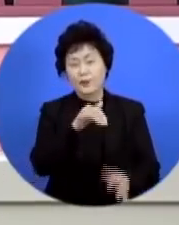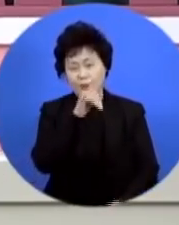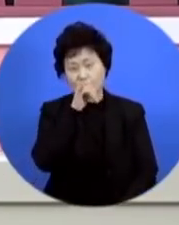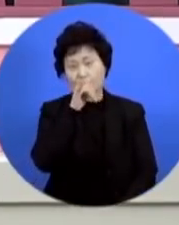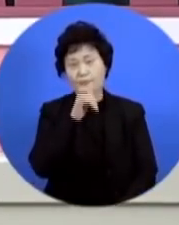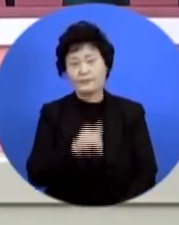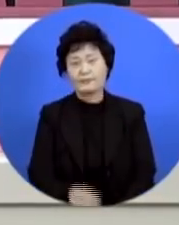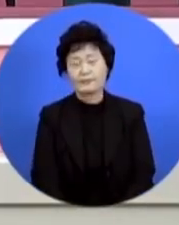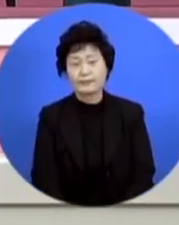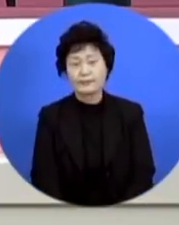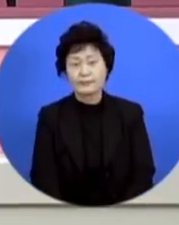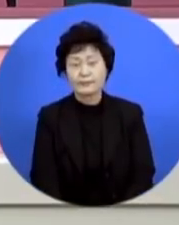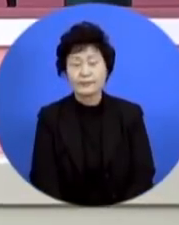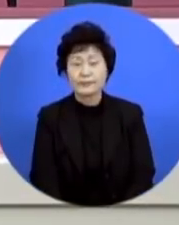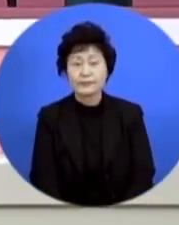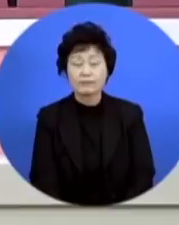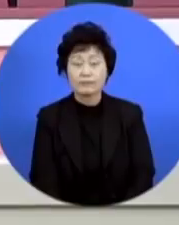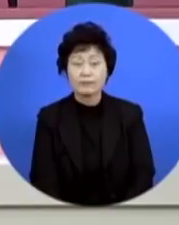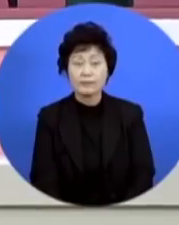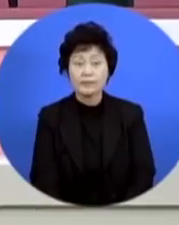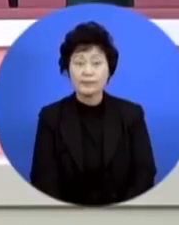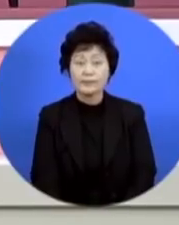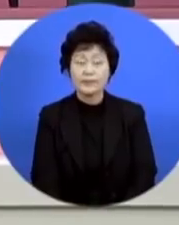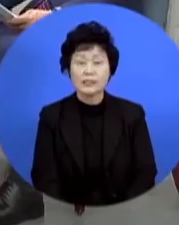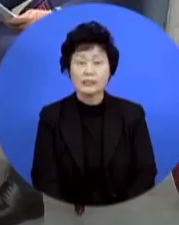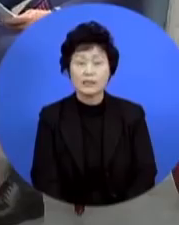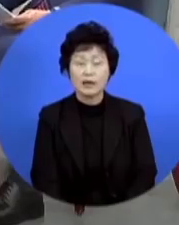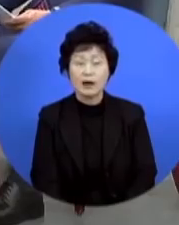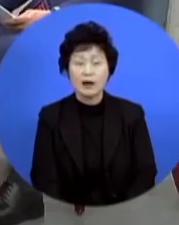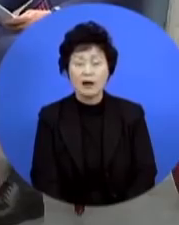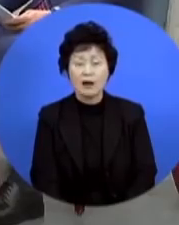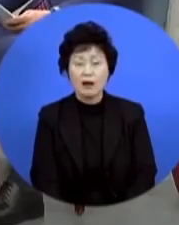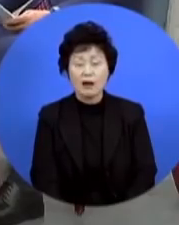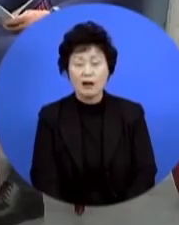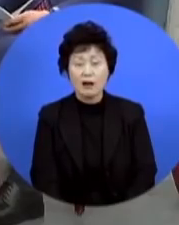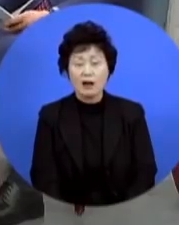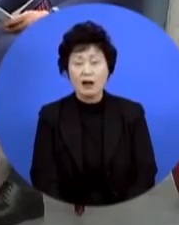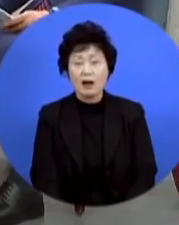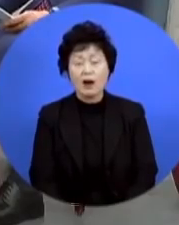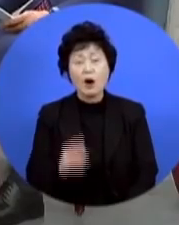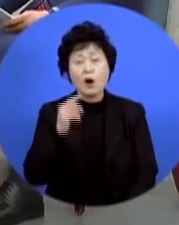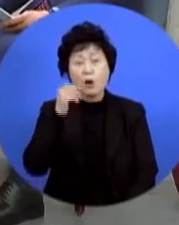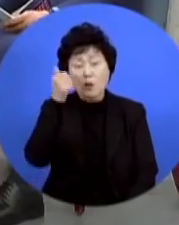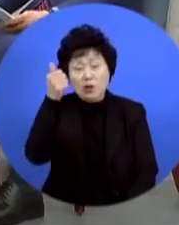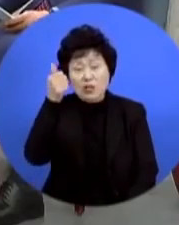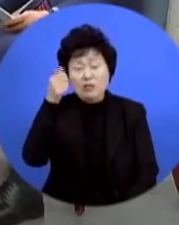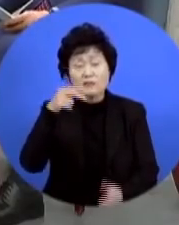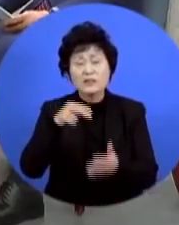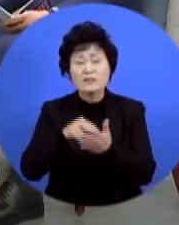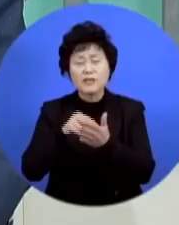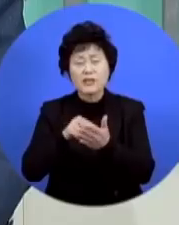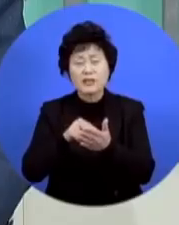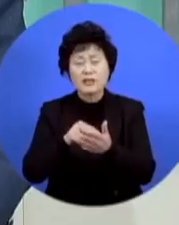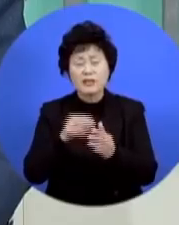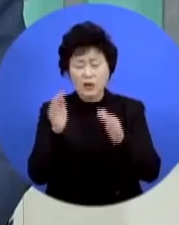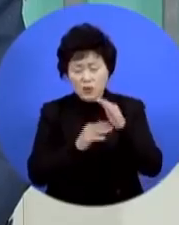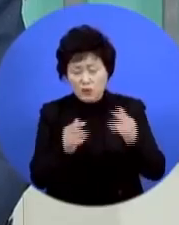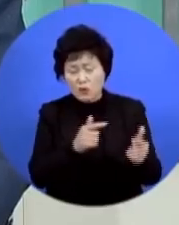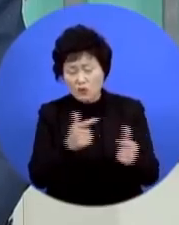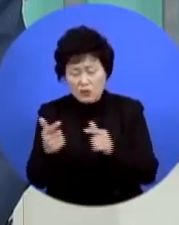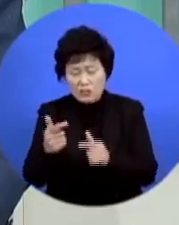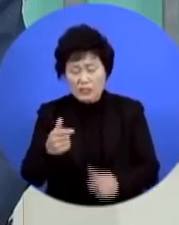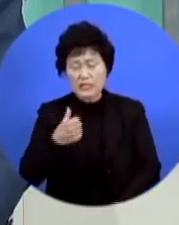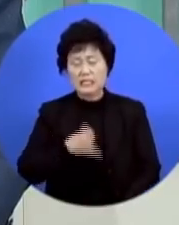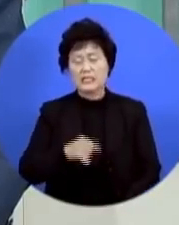성도들이 진짜 어떻게 보면은 내 새끼 같은 목사님께는 그런 분인데 세상에 암에